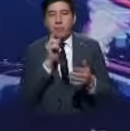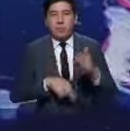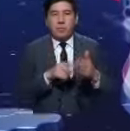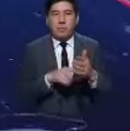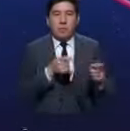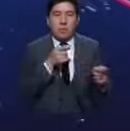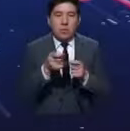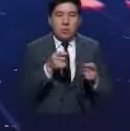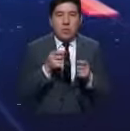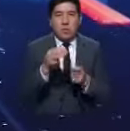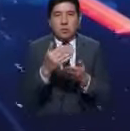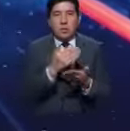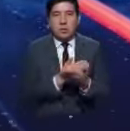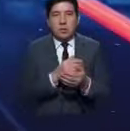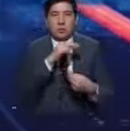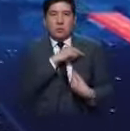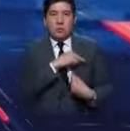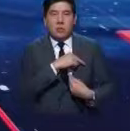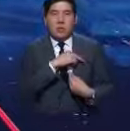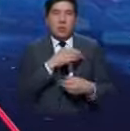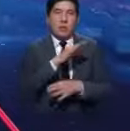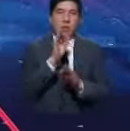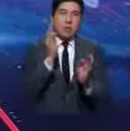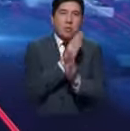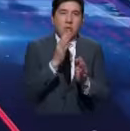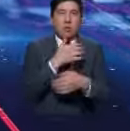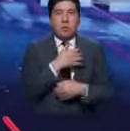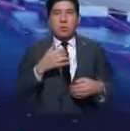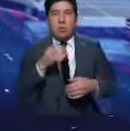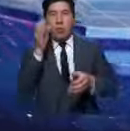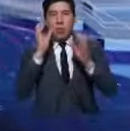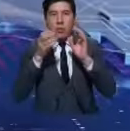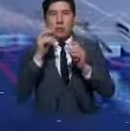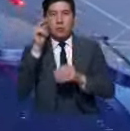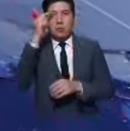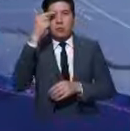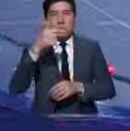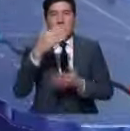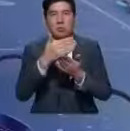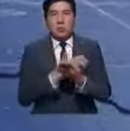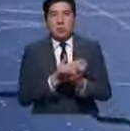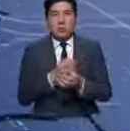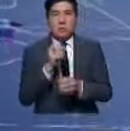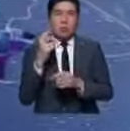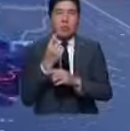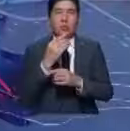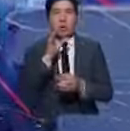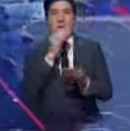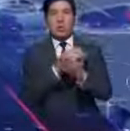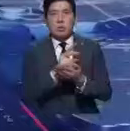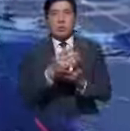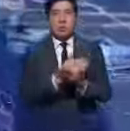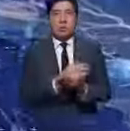охраняемых территорий. Их сотрудничество с природоохранными организациями, университетами и учеными является ярким примером истинного успеха в области охраны